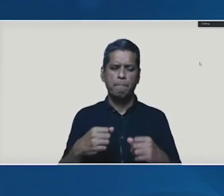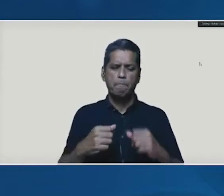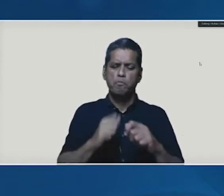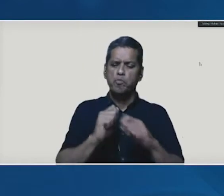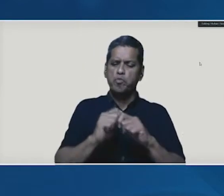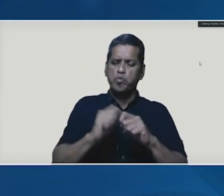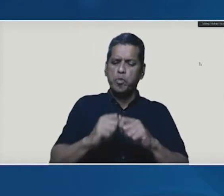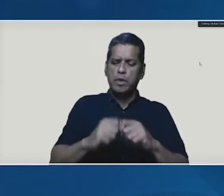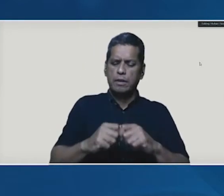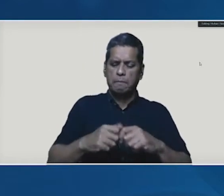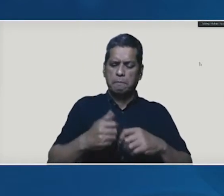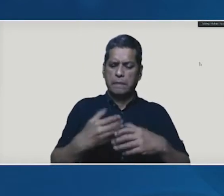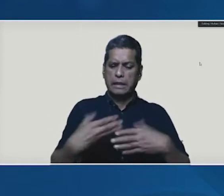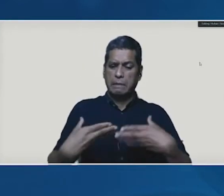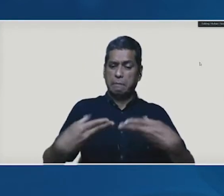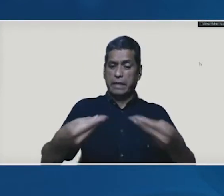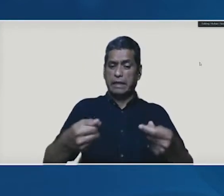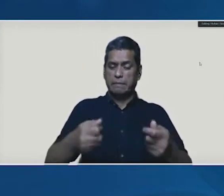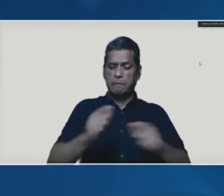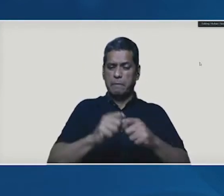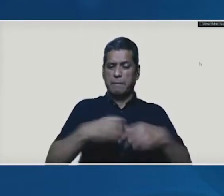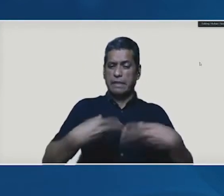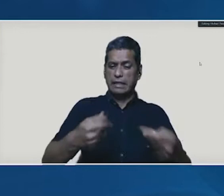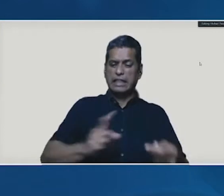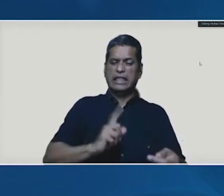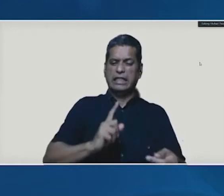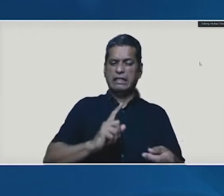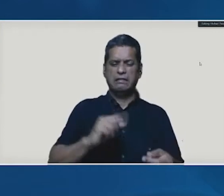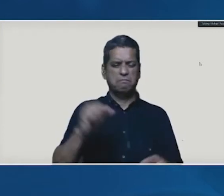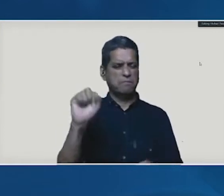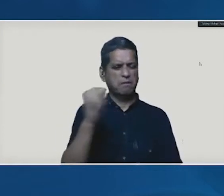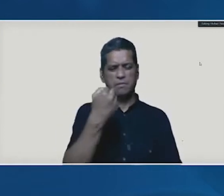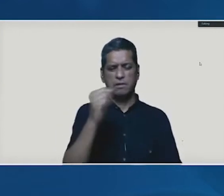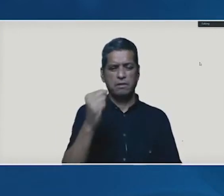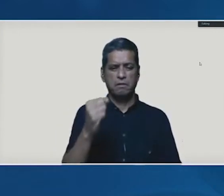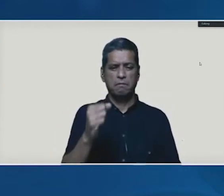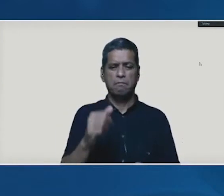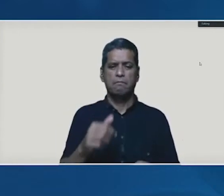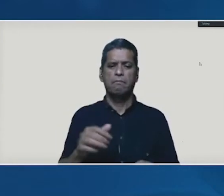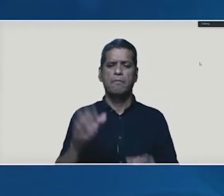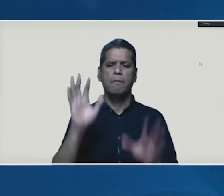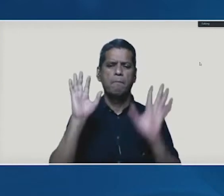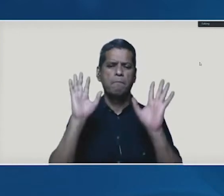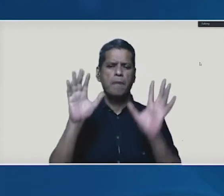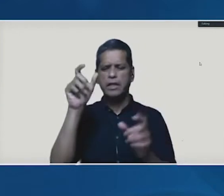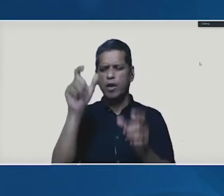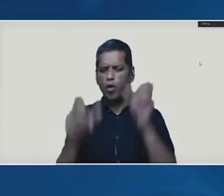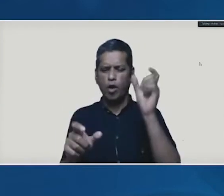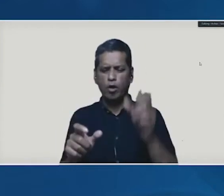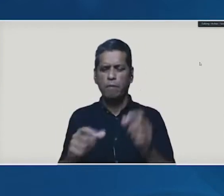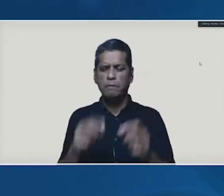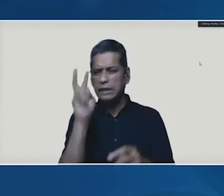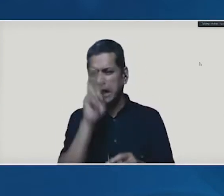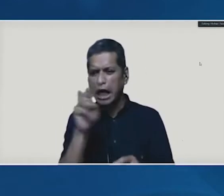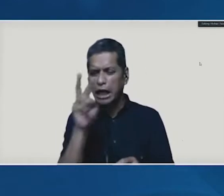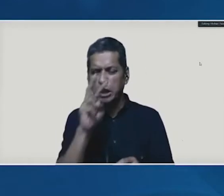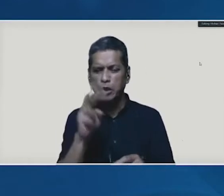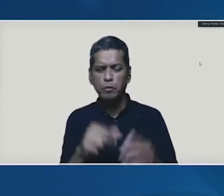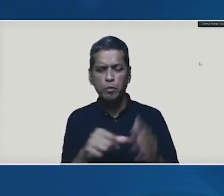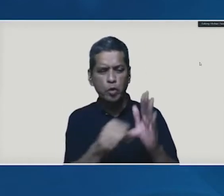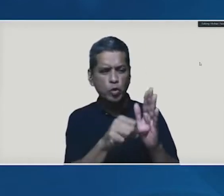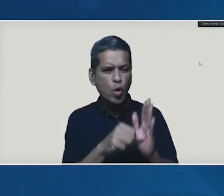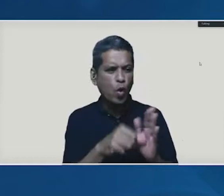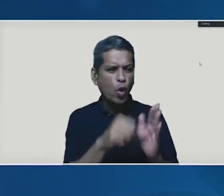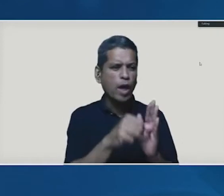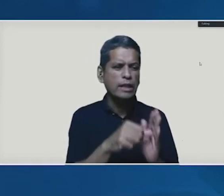banyak mencoba mengatasi masalahnya dengan cari pertolongan dari sesama manusia dari orang mereka tahu ada